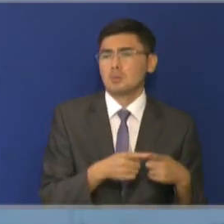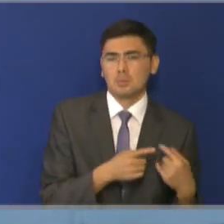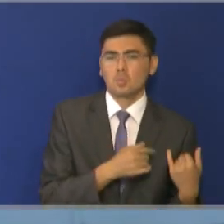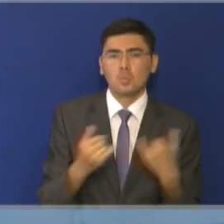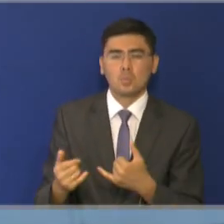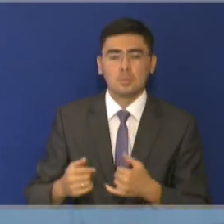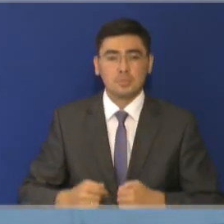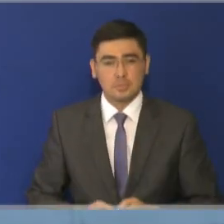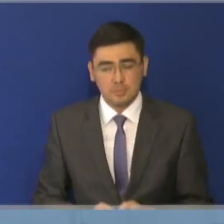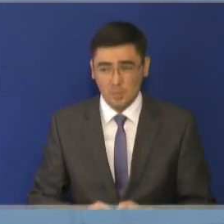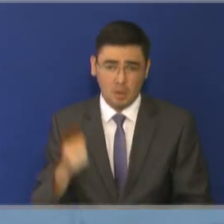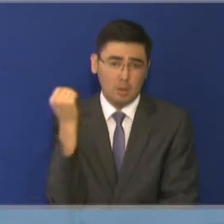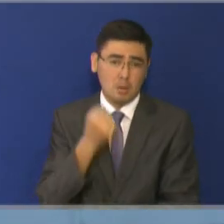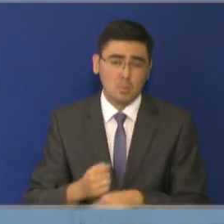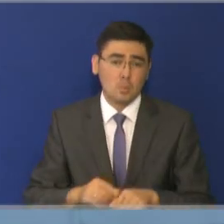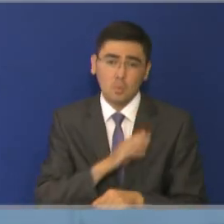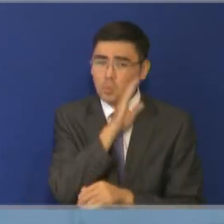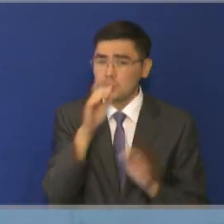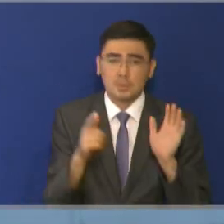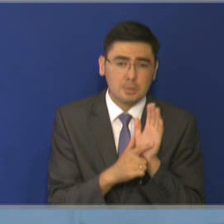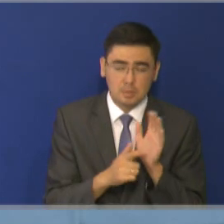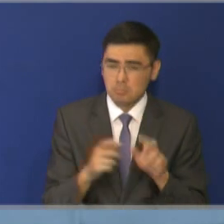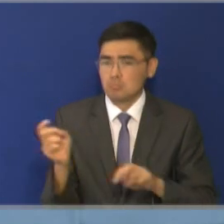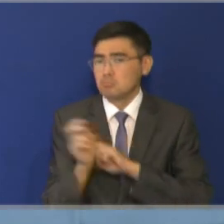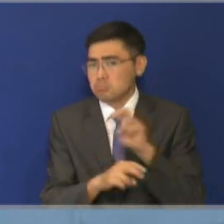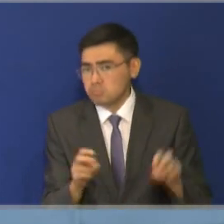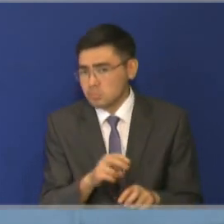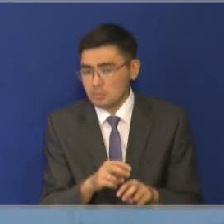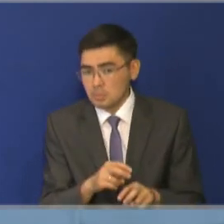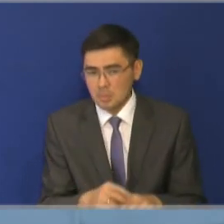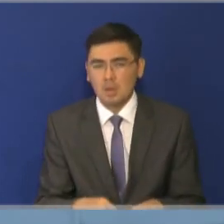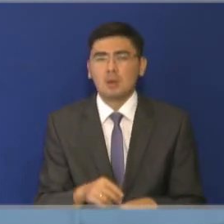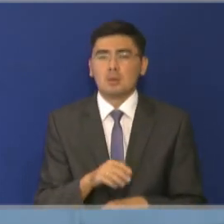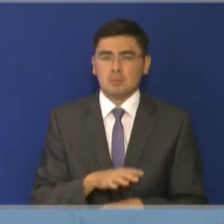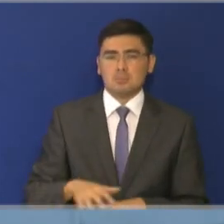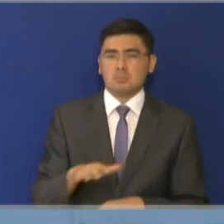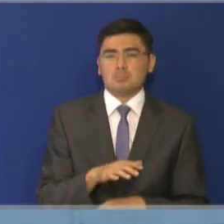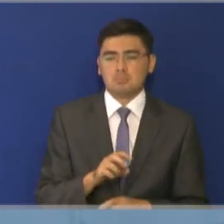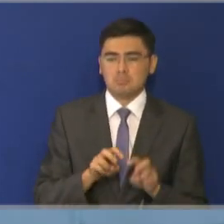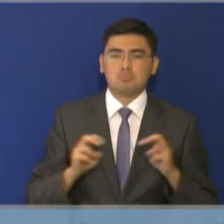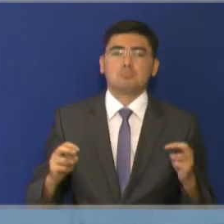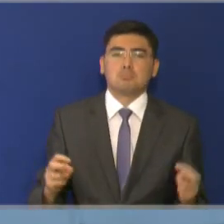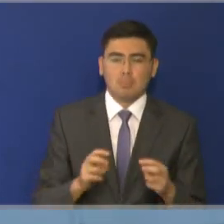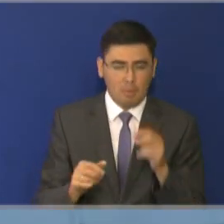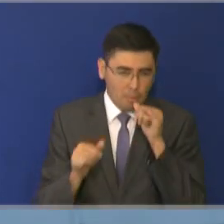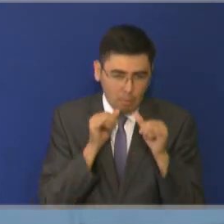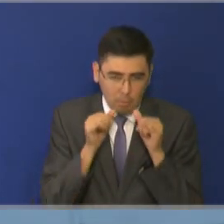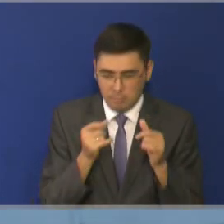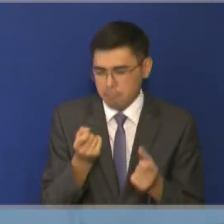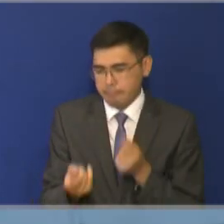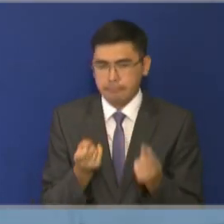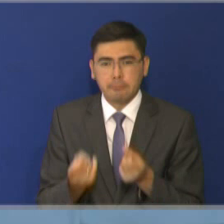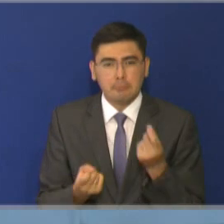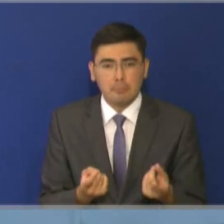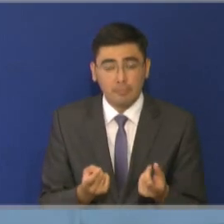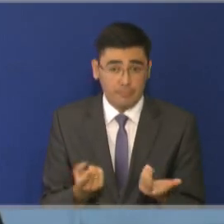Приходят рабочие в 7 часов утра. Жұмысшылар таңғы 7-де келеді. Ауладағы орындыққа отырып темекі қалдықтарын тастап кетеді. Тұрғындар ай сайын